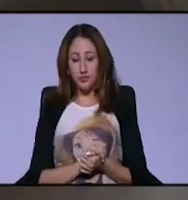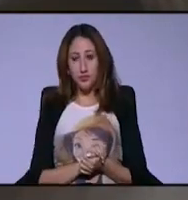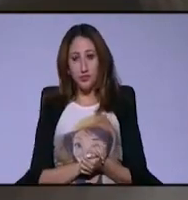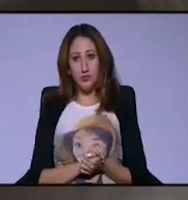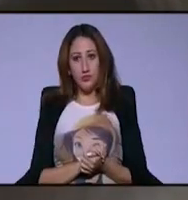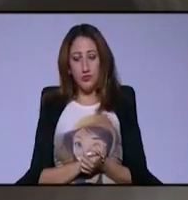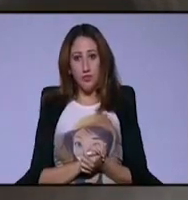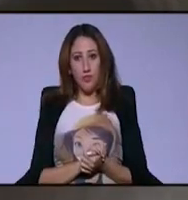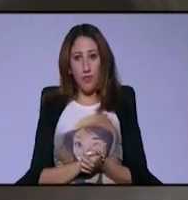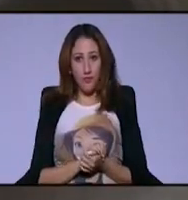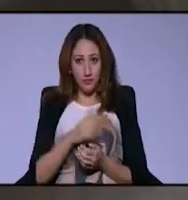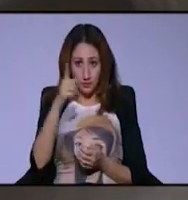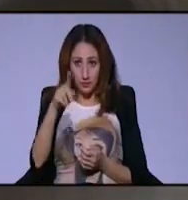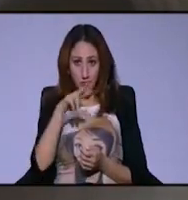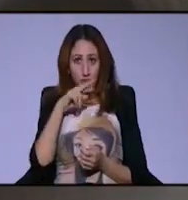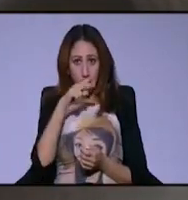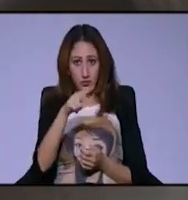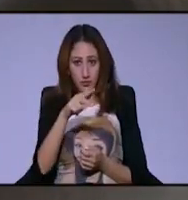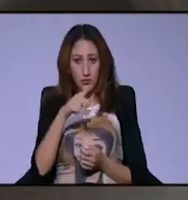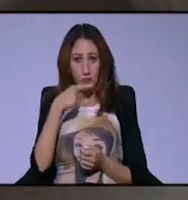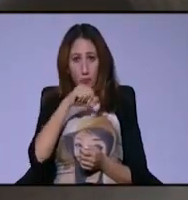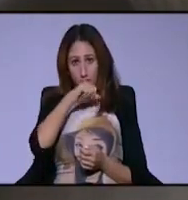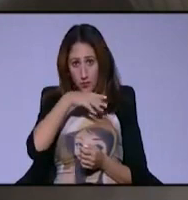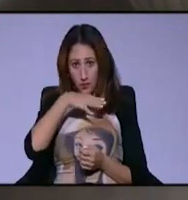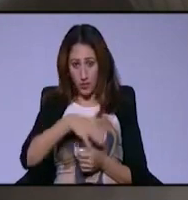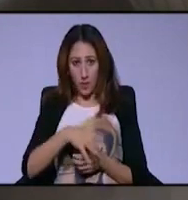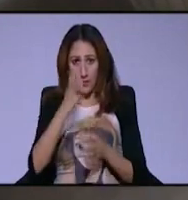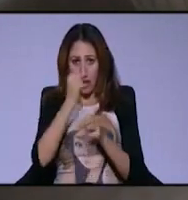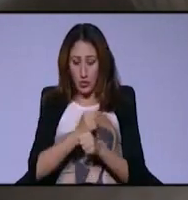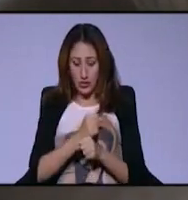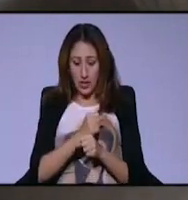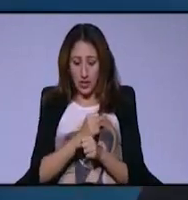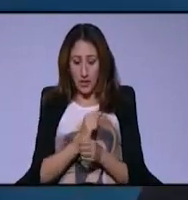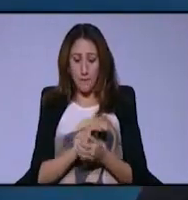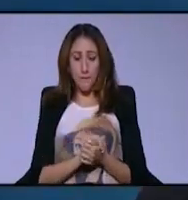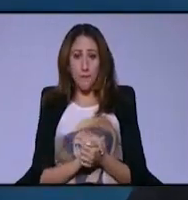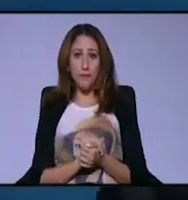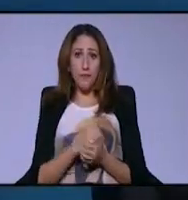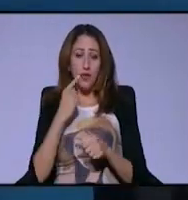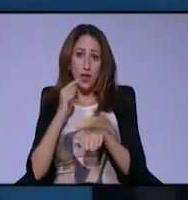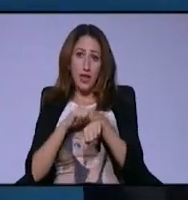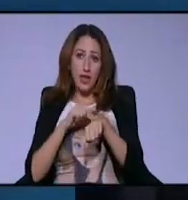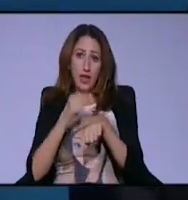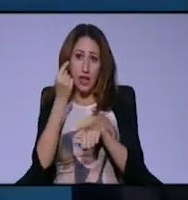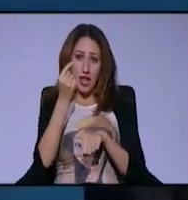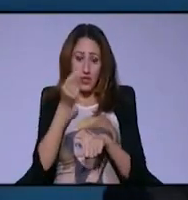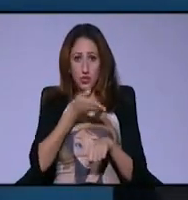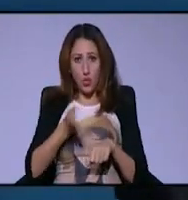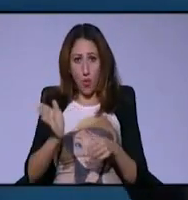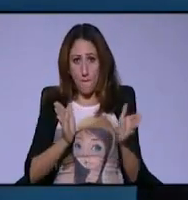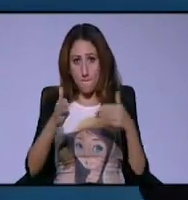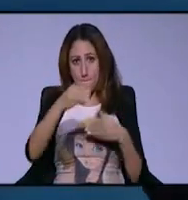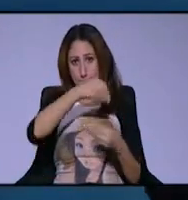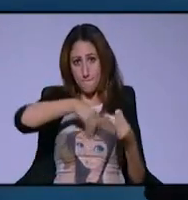المدخل لسيادتك تفضلت به أنه صلى الله عليه وآله وصحبه وسلم في لحظة الخروج من مكة